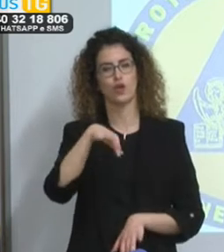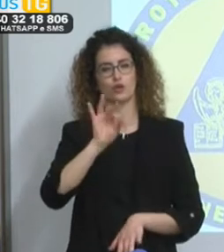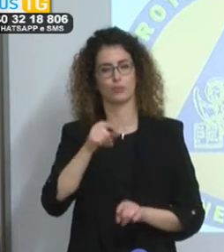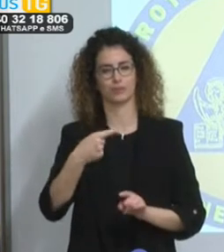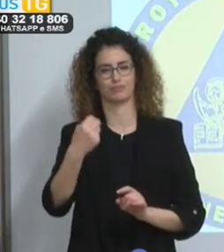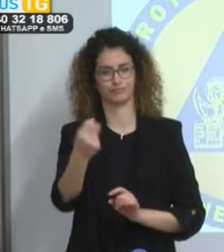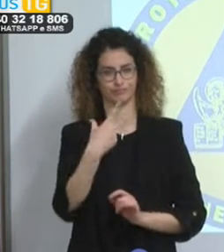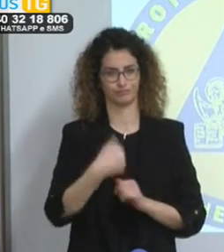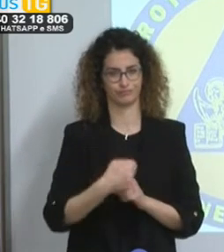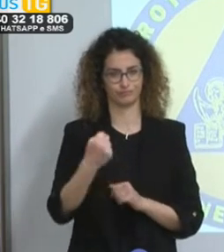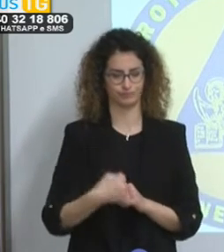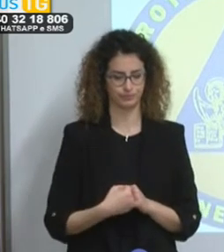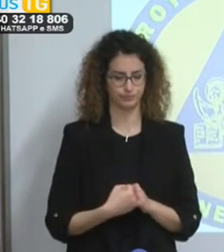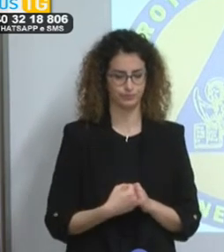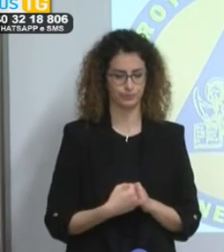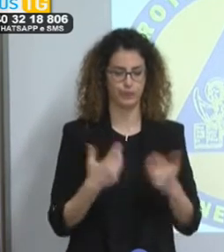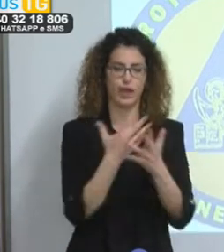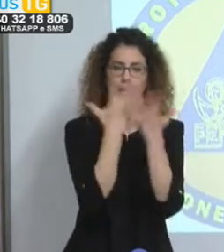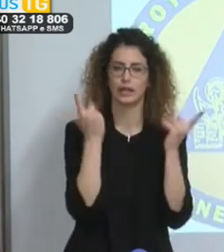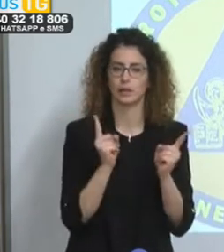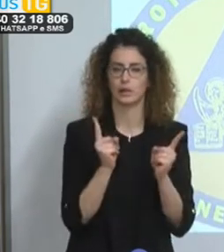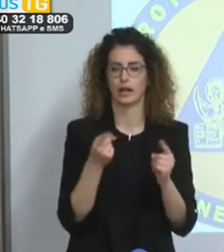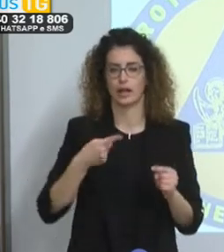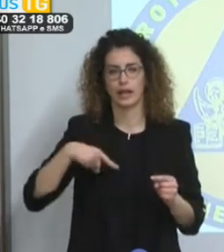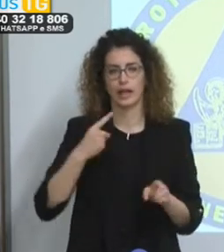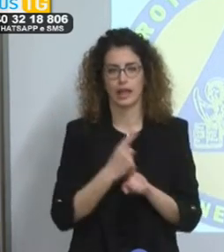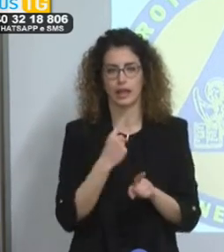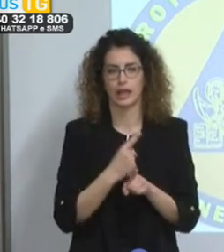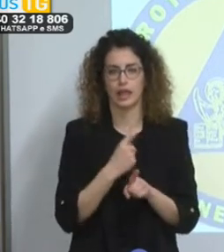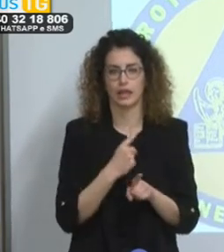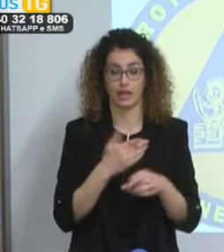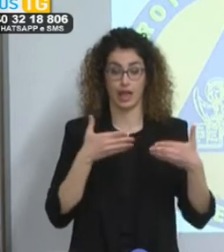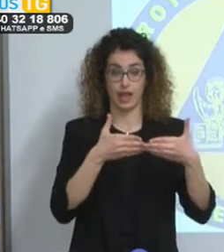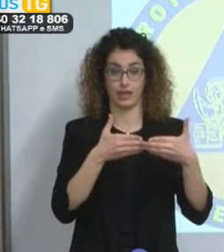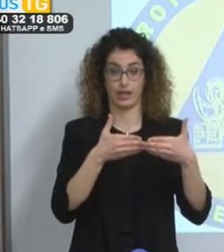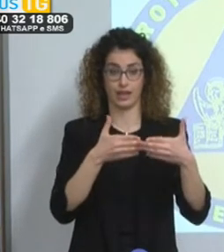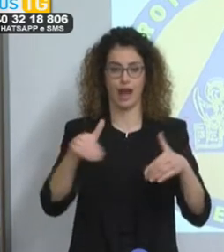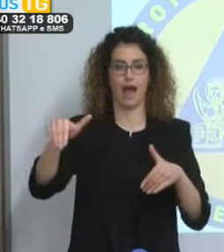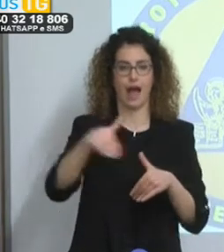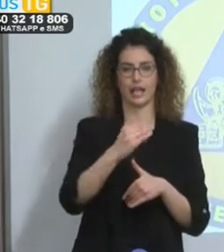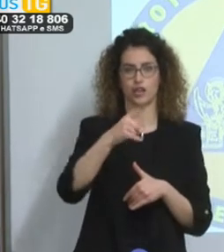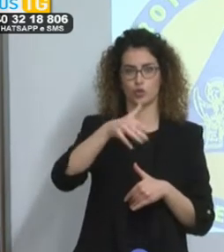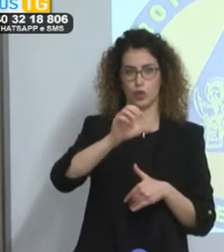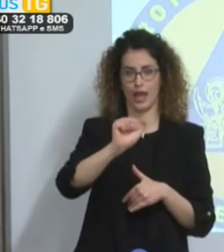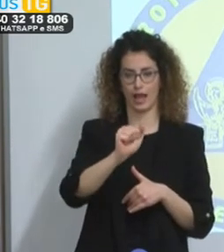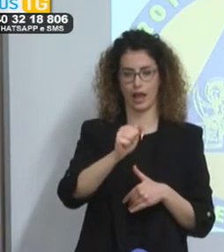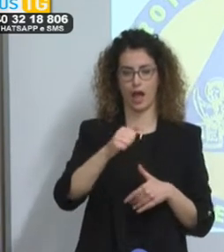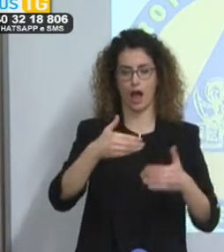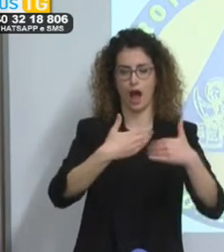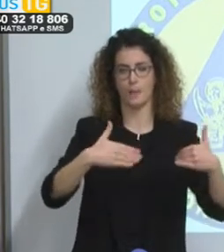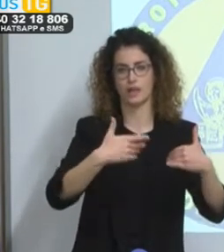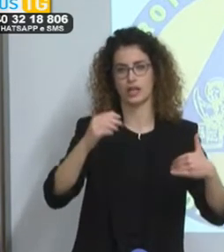questo segnale. E ovvio che noi dobbiamo portare fuori le navi dal canale della Giudecca, dal bacino San